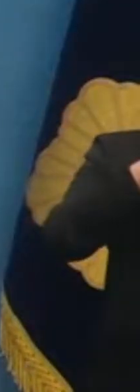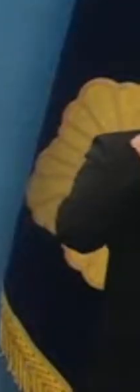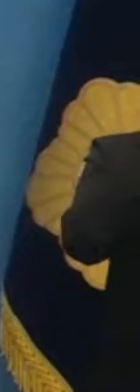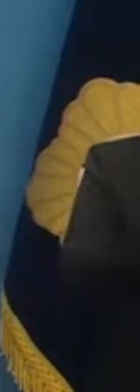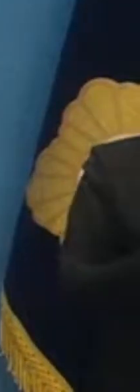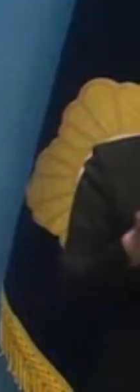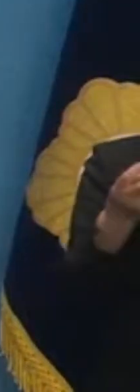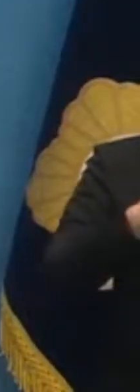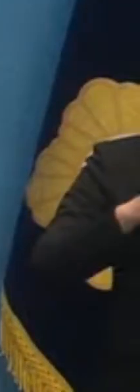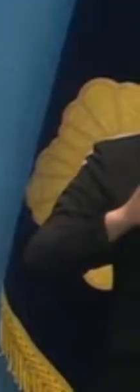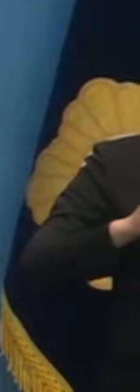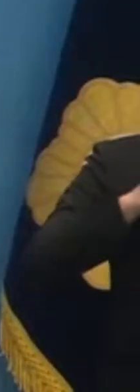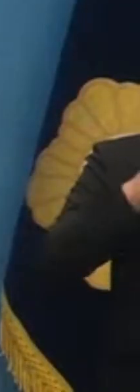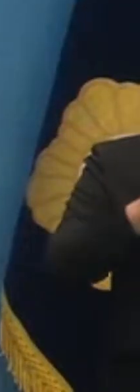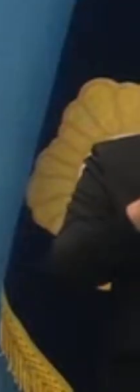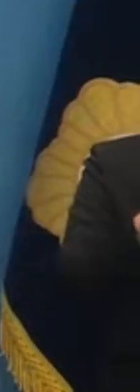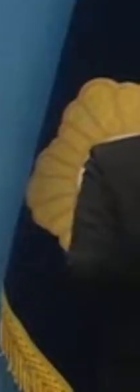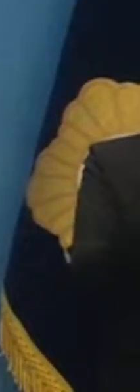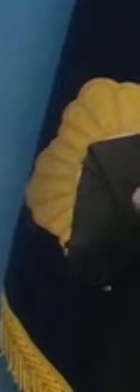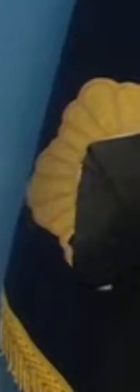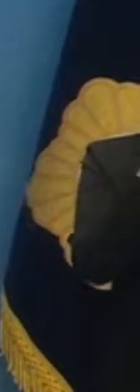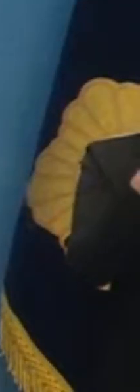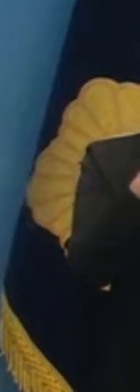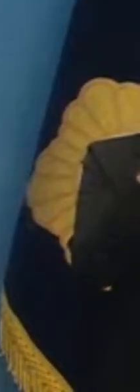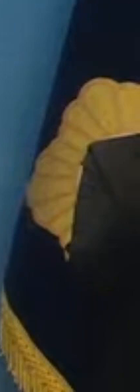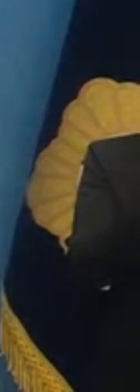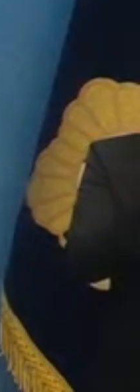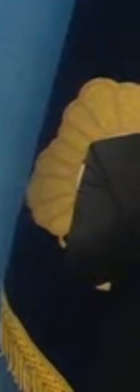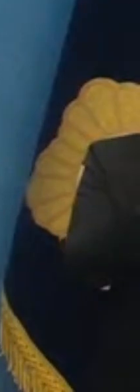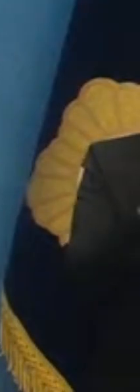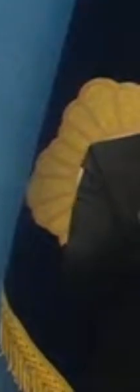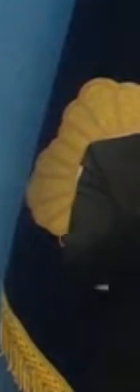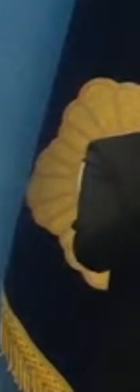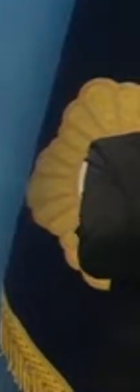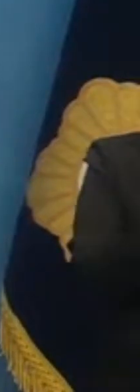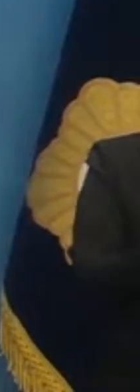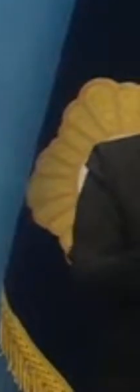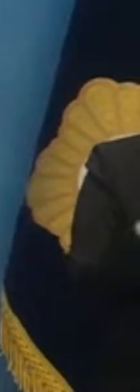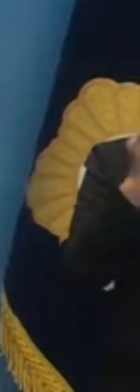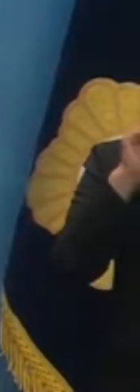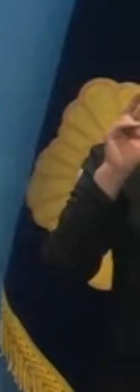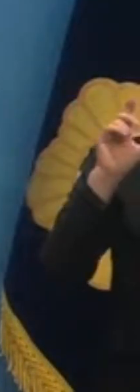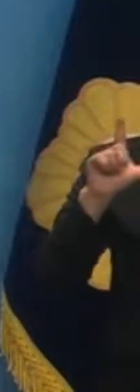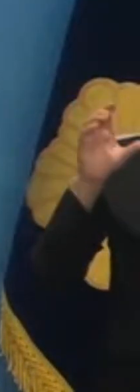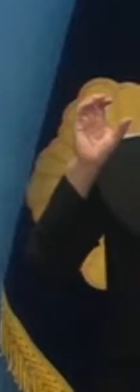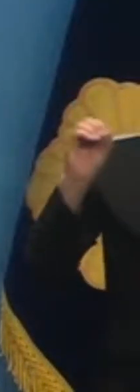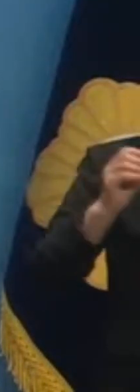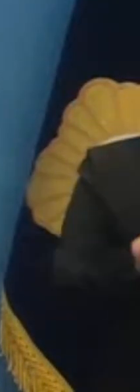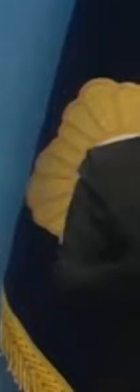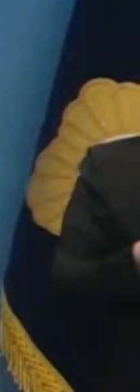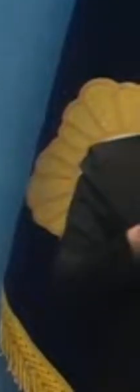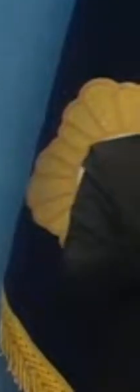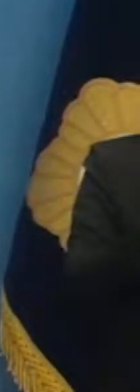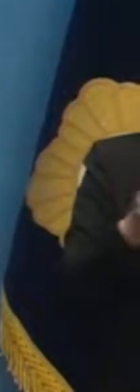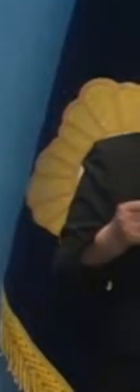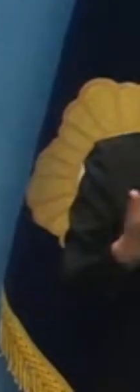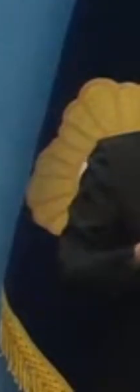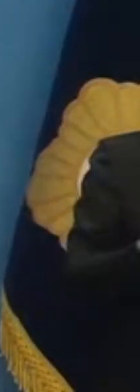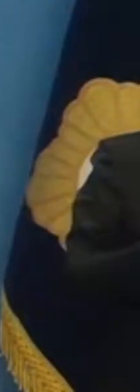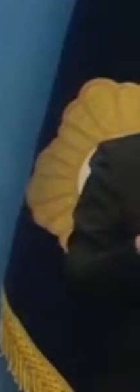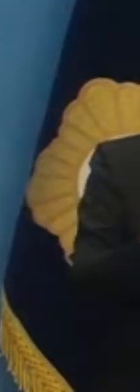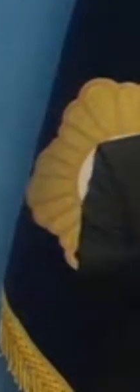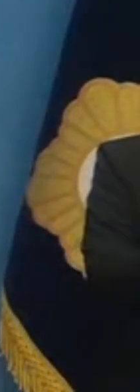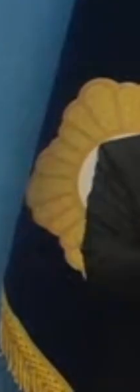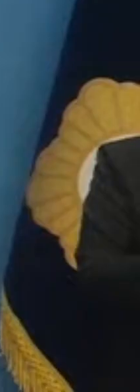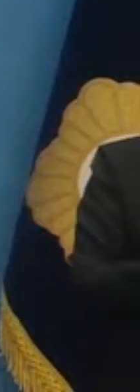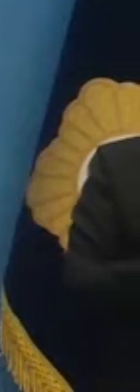아니라 세계보건기구, WHO와 국제노동기구, ILO는 장기간 노동자의 사고 위험이 그렇지 않은